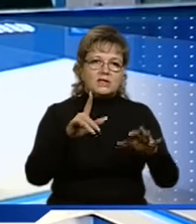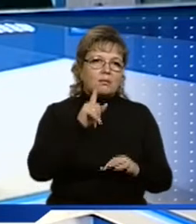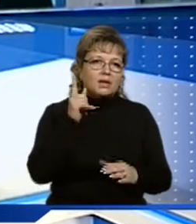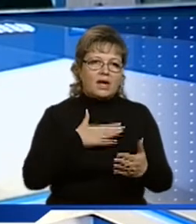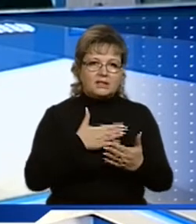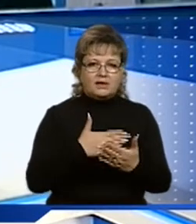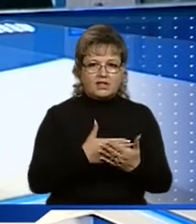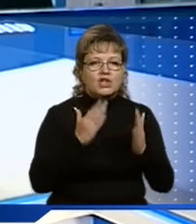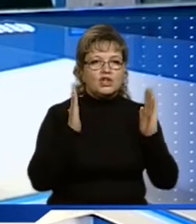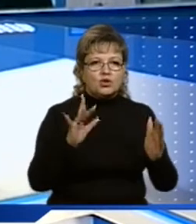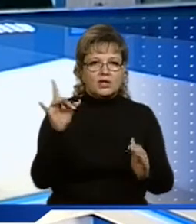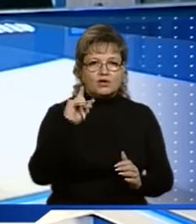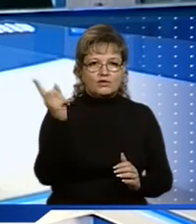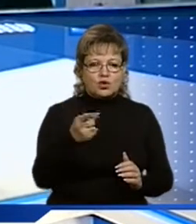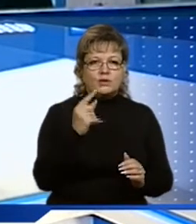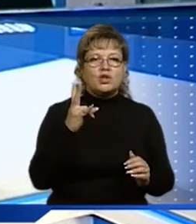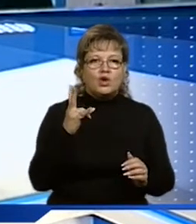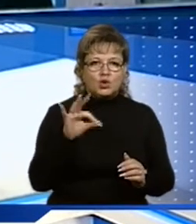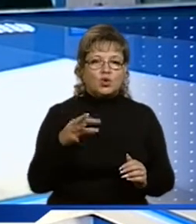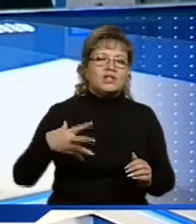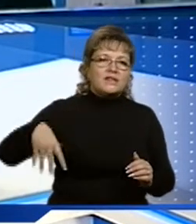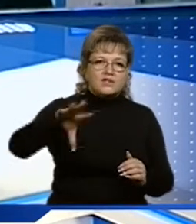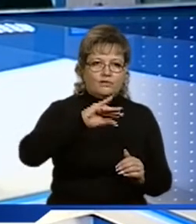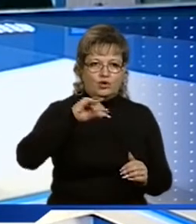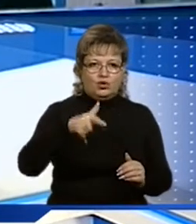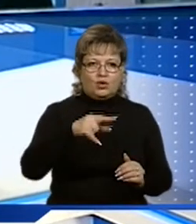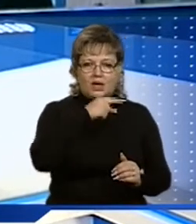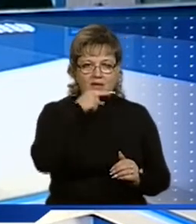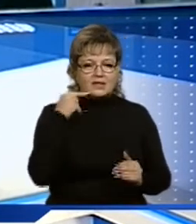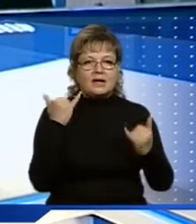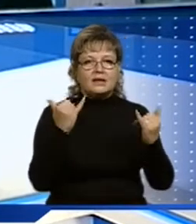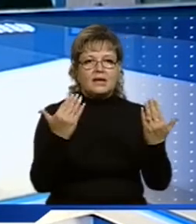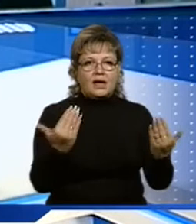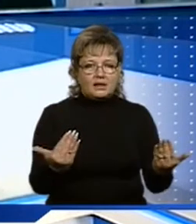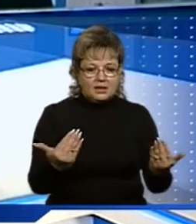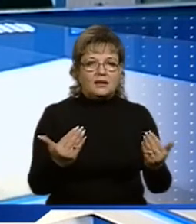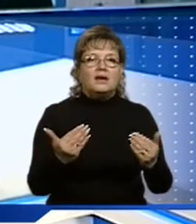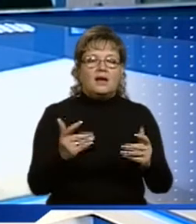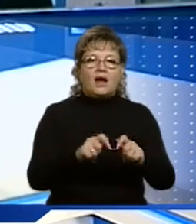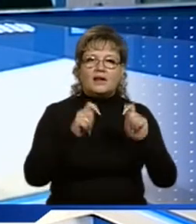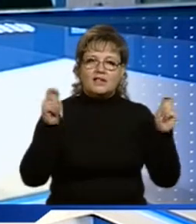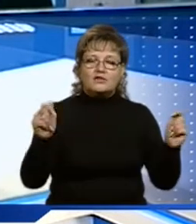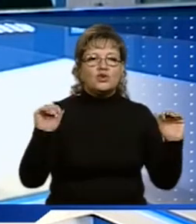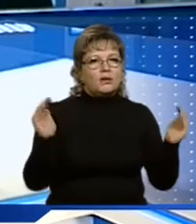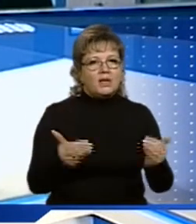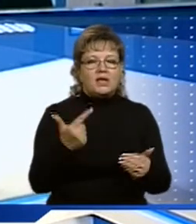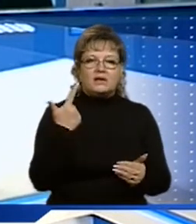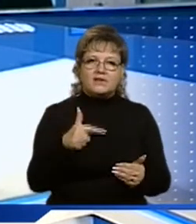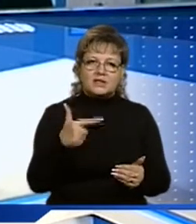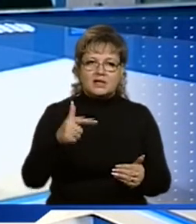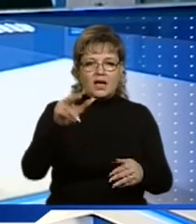молодые активисты не только с Ростовской области, но и со всего юга России. Для них на Донском селигере организовано не менее